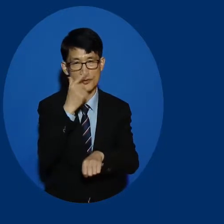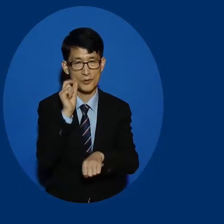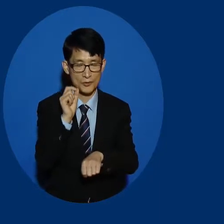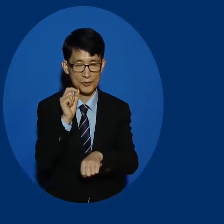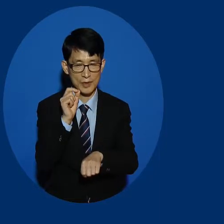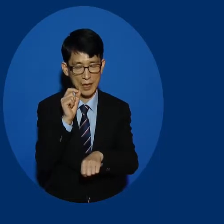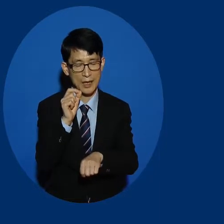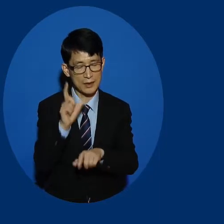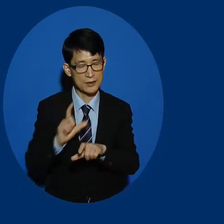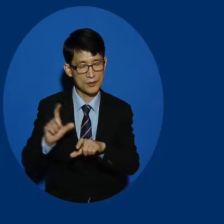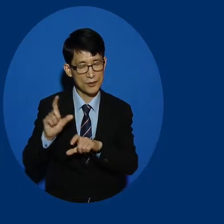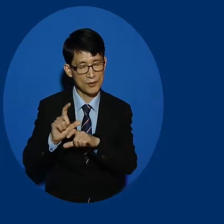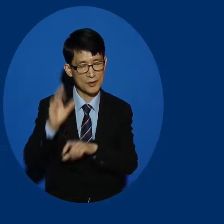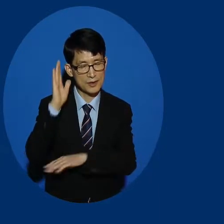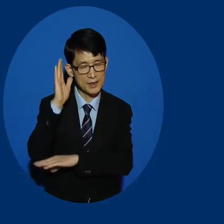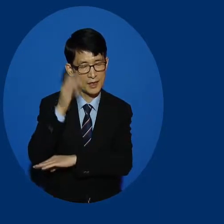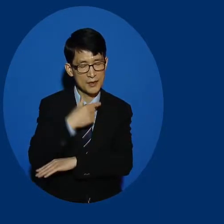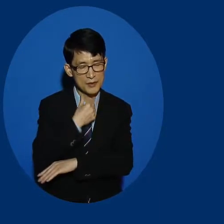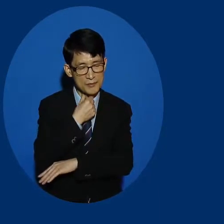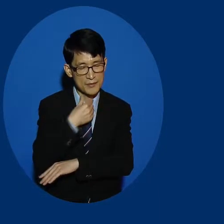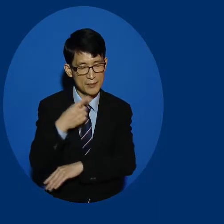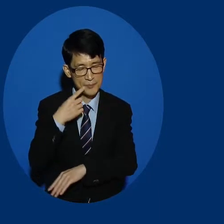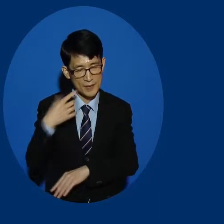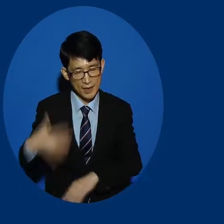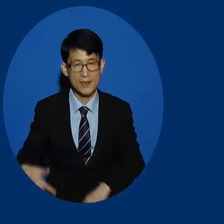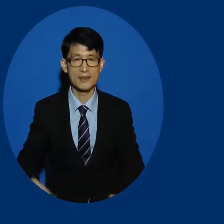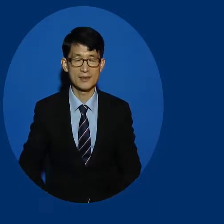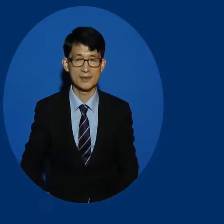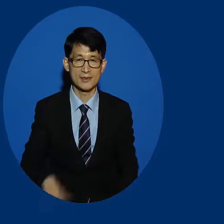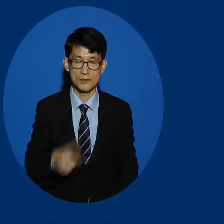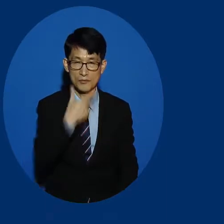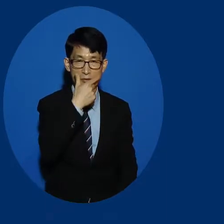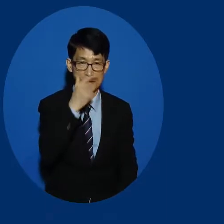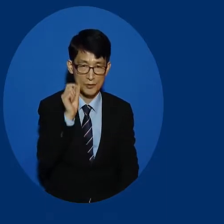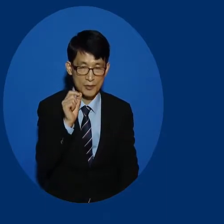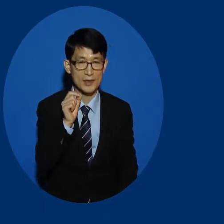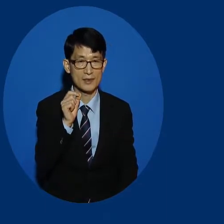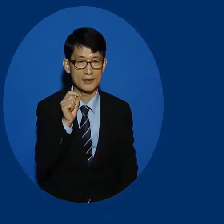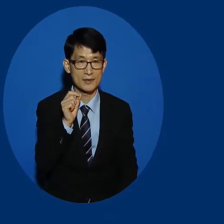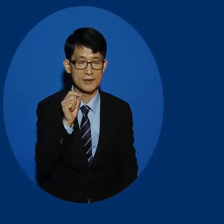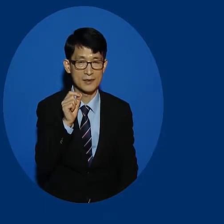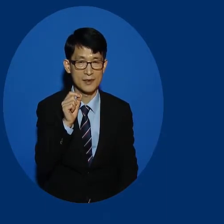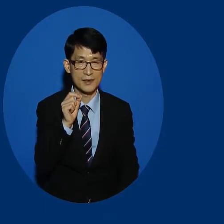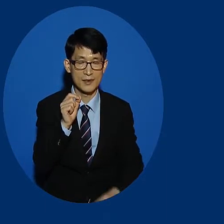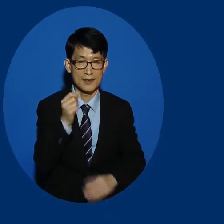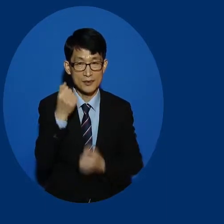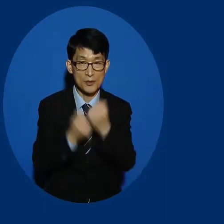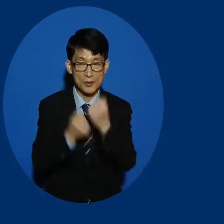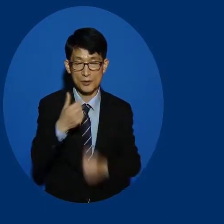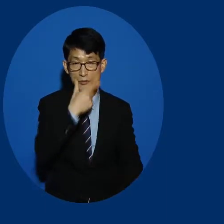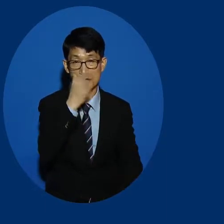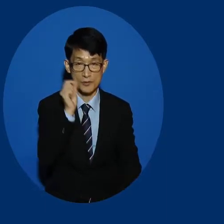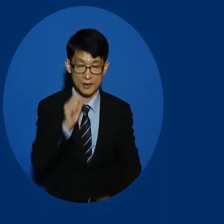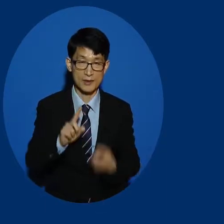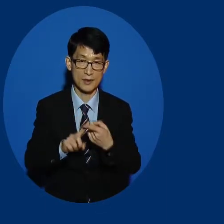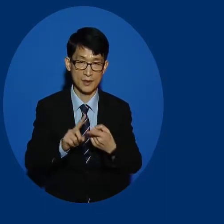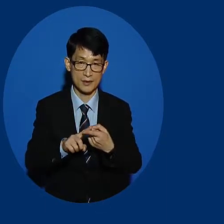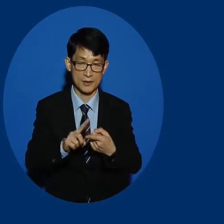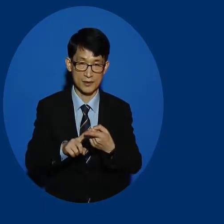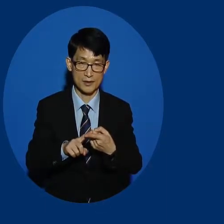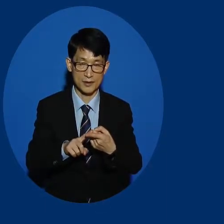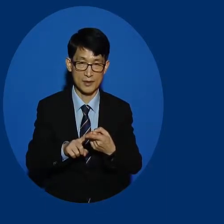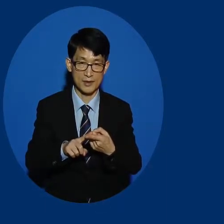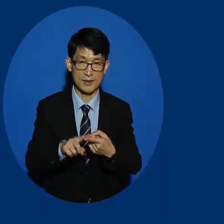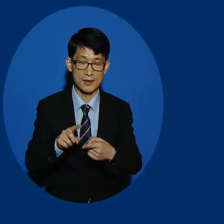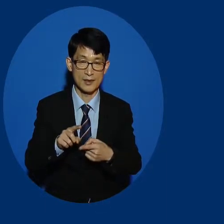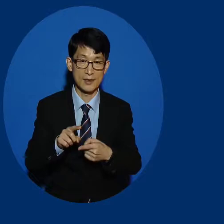부족한 면들이 있을 겁니다. 또 부족한 뭐 설명이 부족한 부분들은 별도로